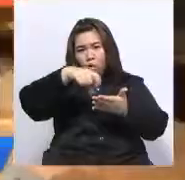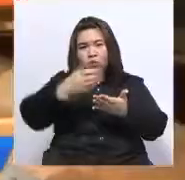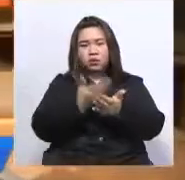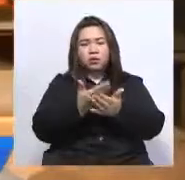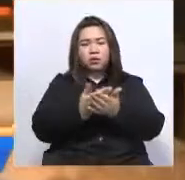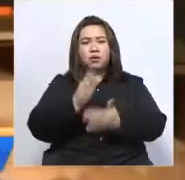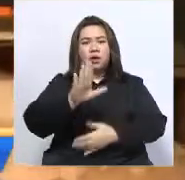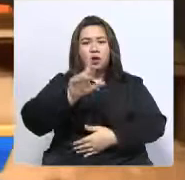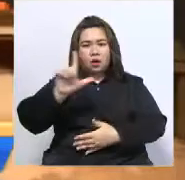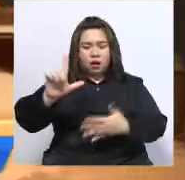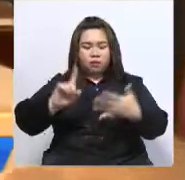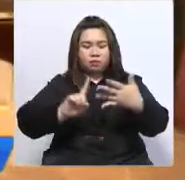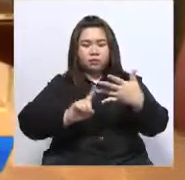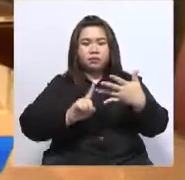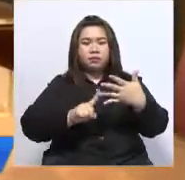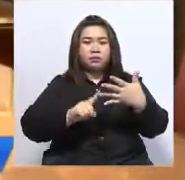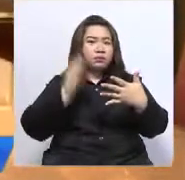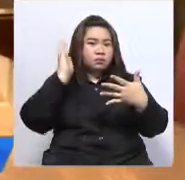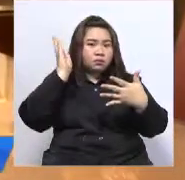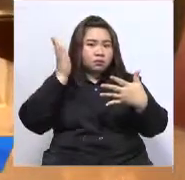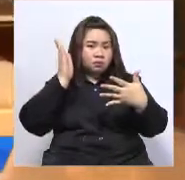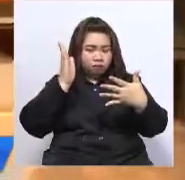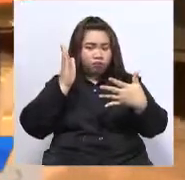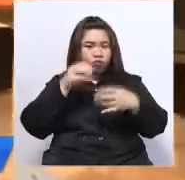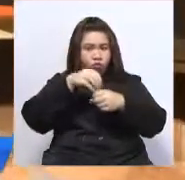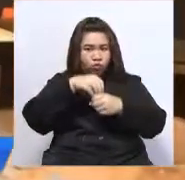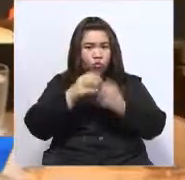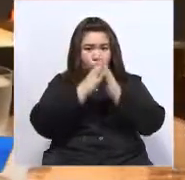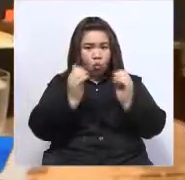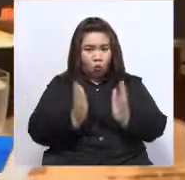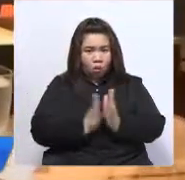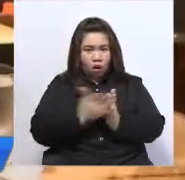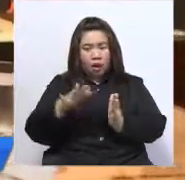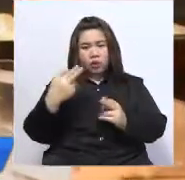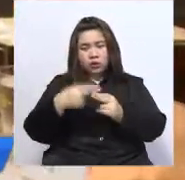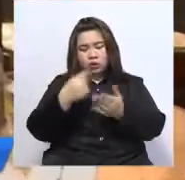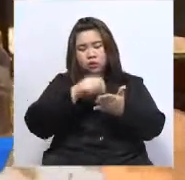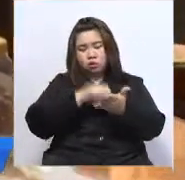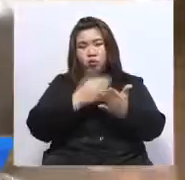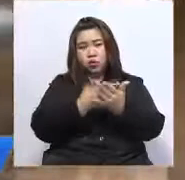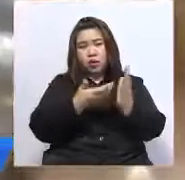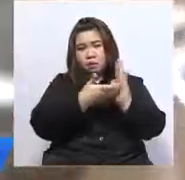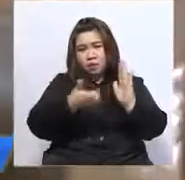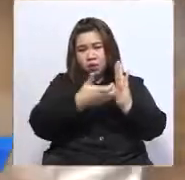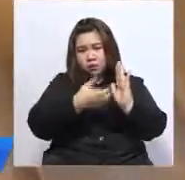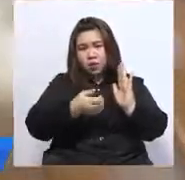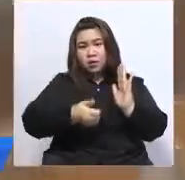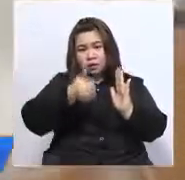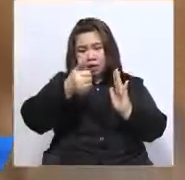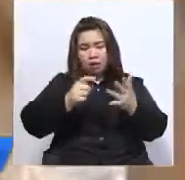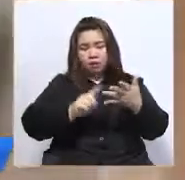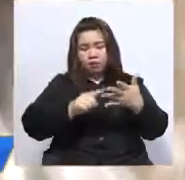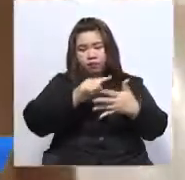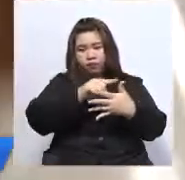บาทและนายทวิทย์สังอยู่ลูกศิษย์วัดและผู้มีอำนาจเซ็นชื่อเบิกจ่ายเงินในบัญชีของวัดทั้งหมด